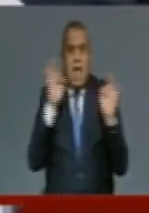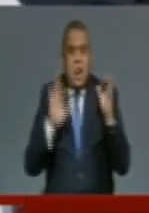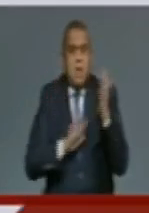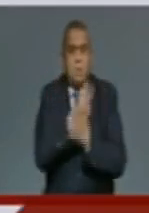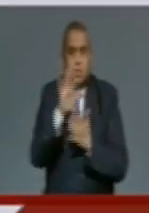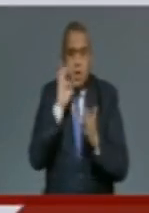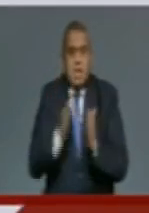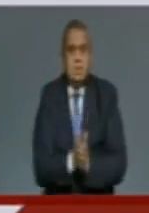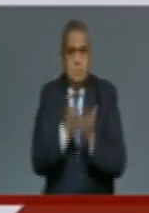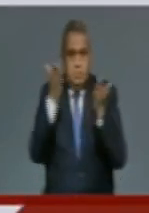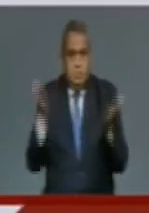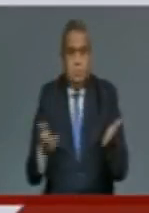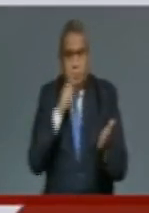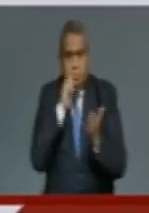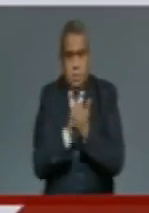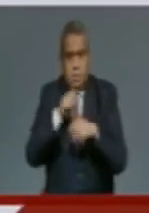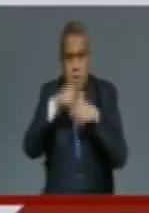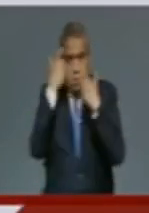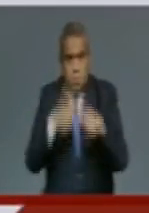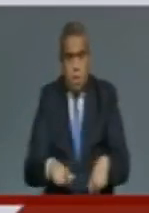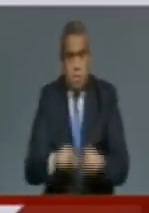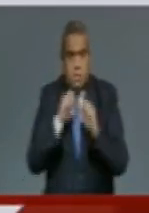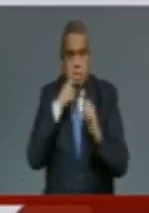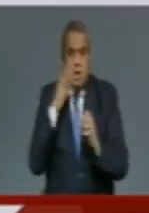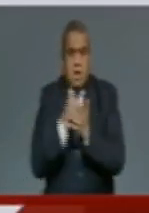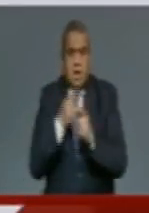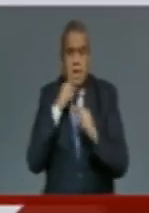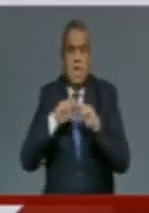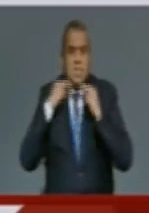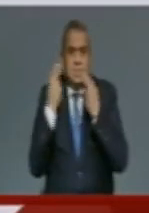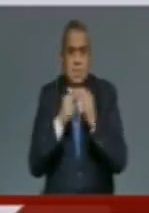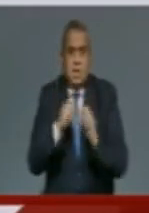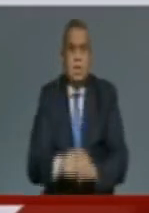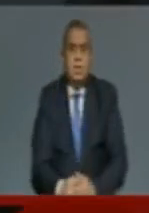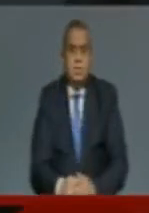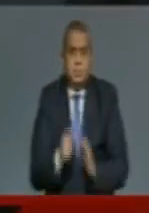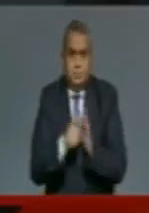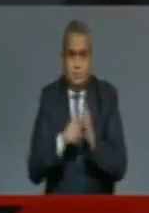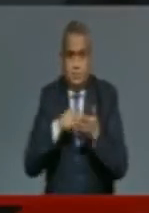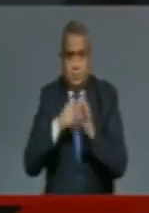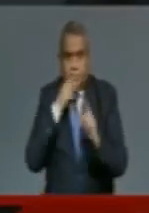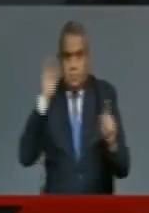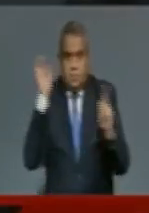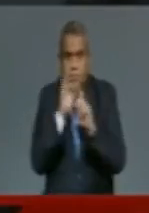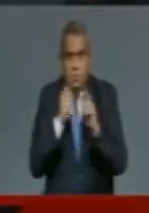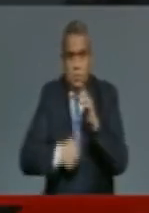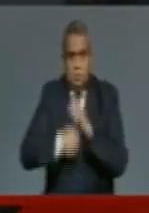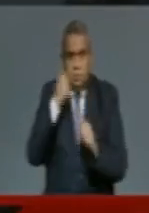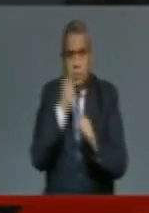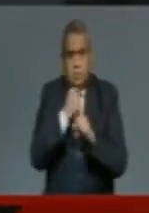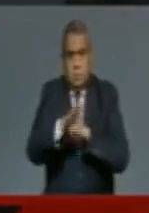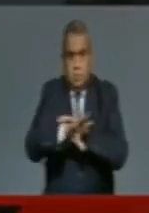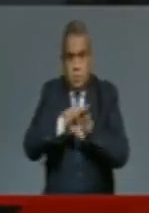سواء كان على المستوى الوطني أو على المستوى الدولي. هنا كان الهدف هو ترجمة الطموح والتعهدات لواقع